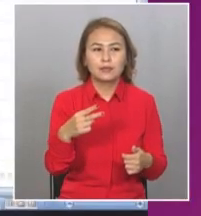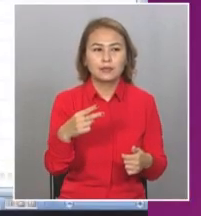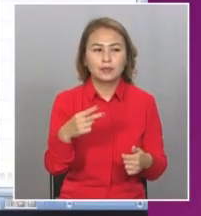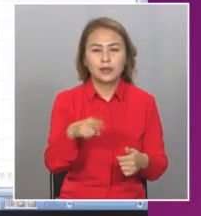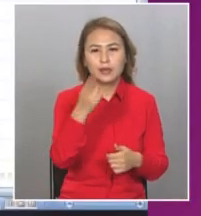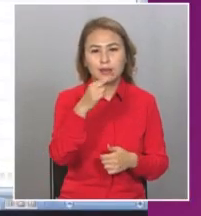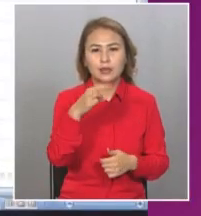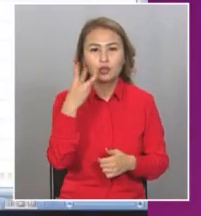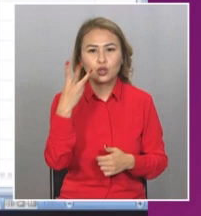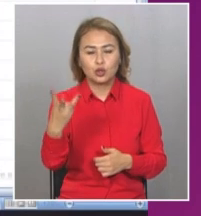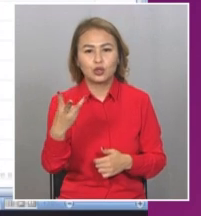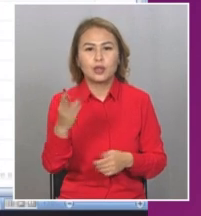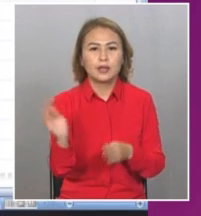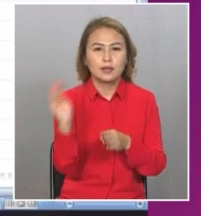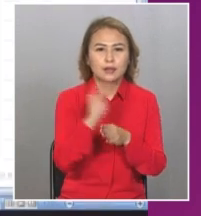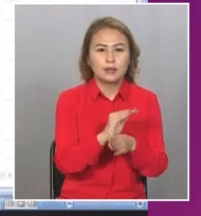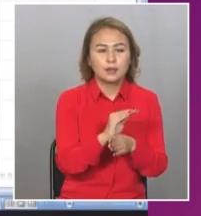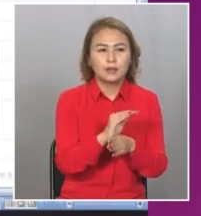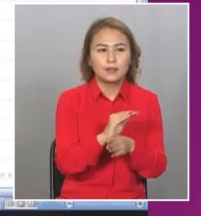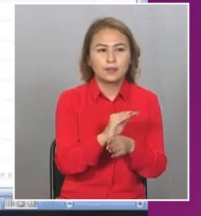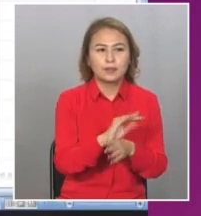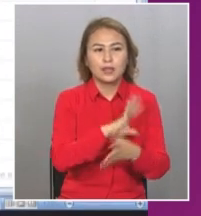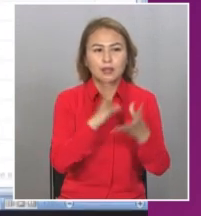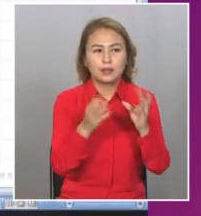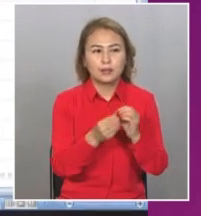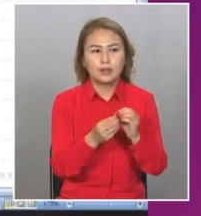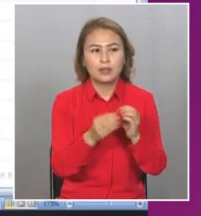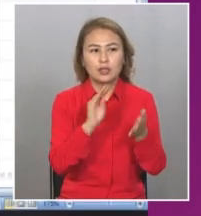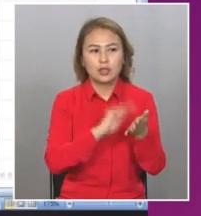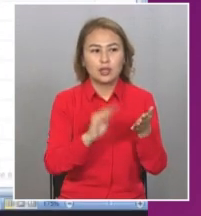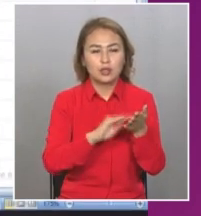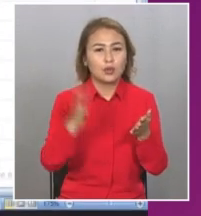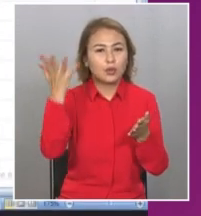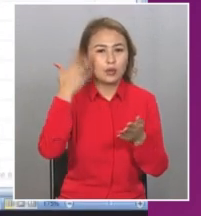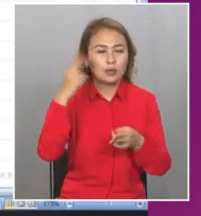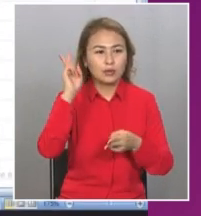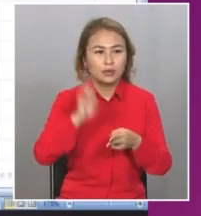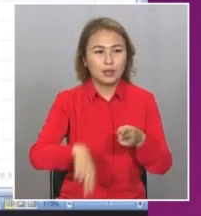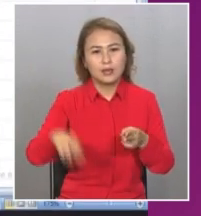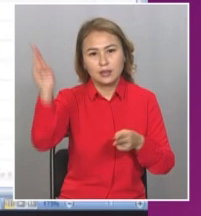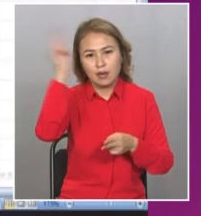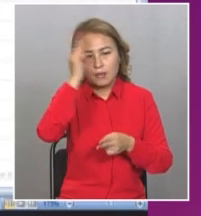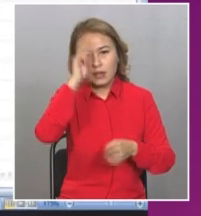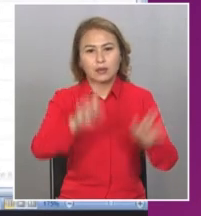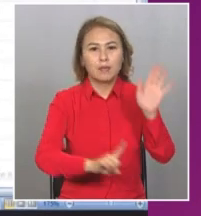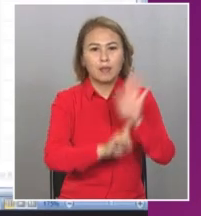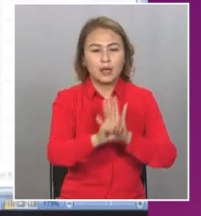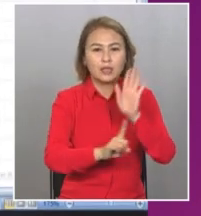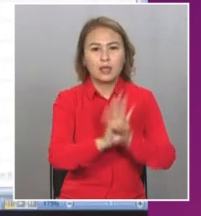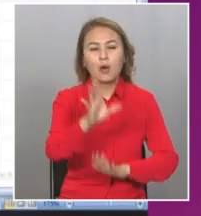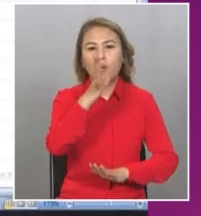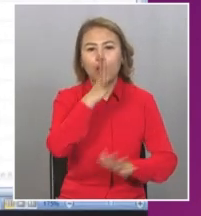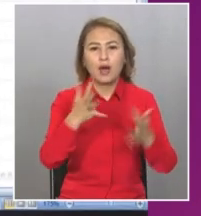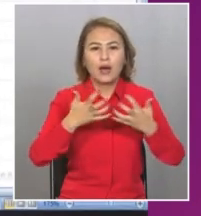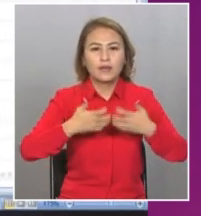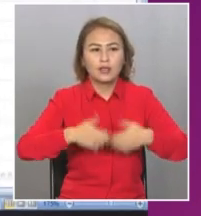тең D3 яшығына сілтеме. Не қараңыздар, сілтеме жасалғаннан кейін сабақтың басталуының уақыты